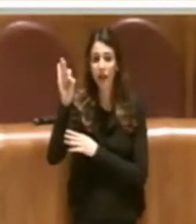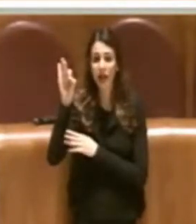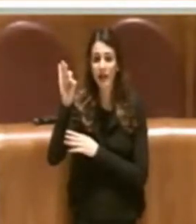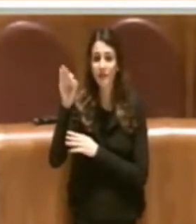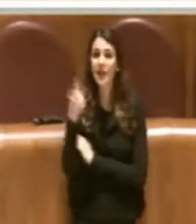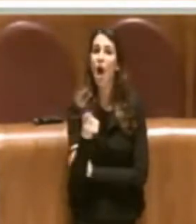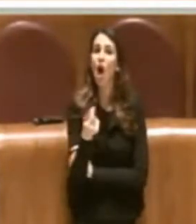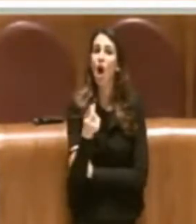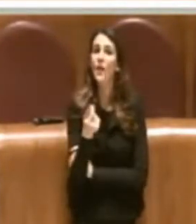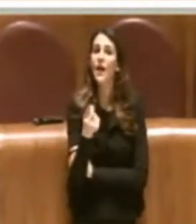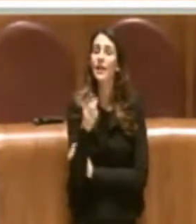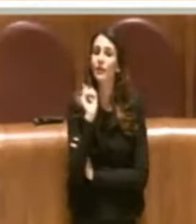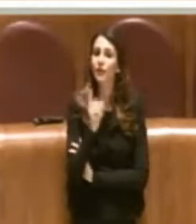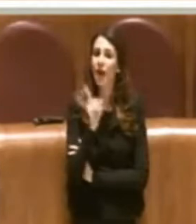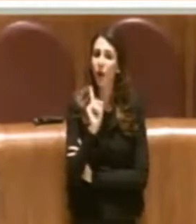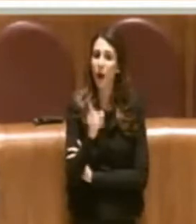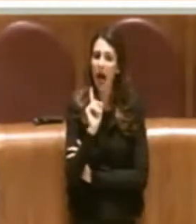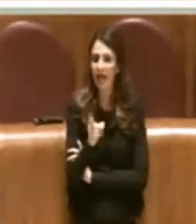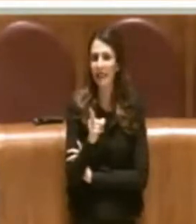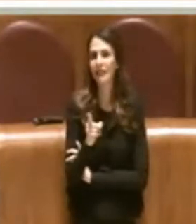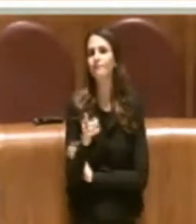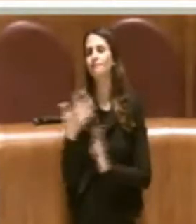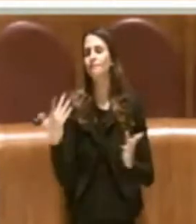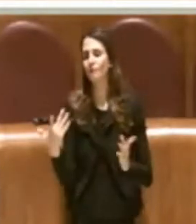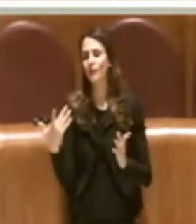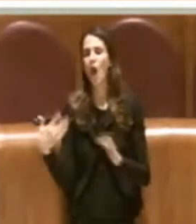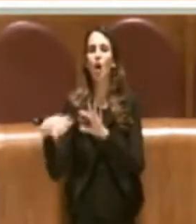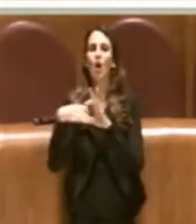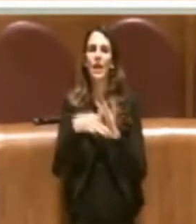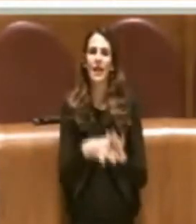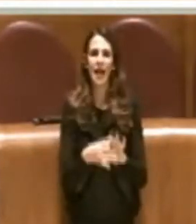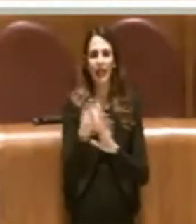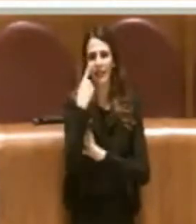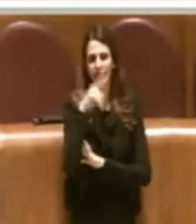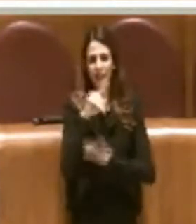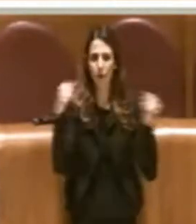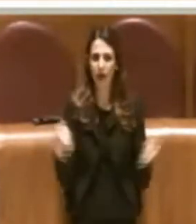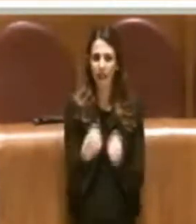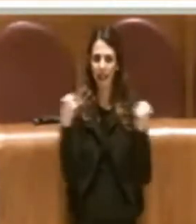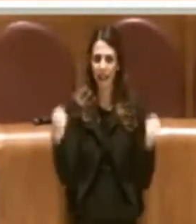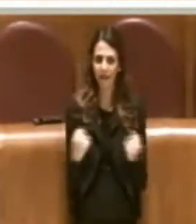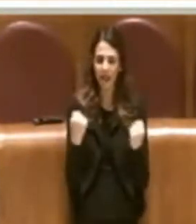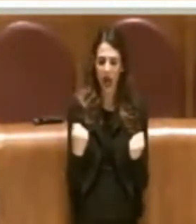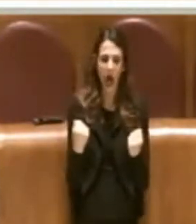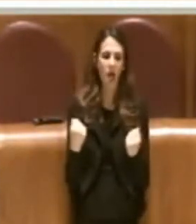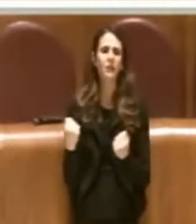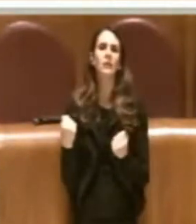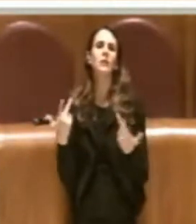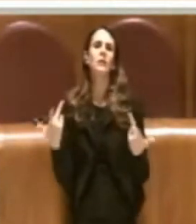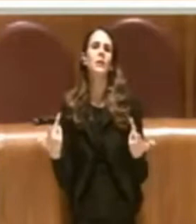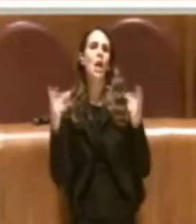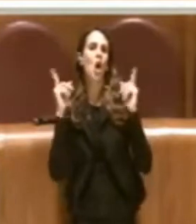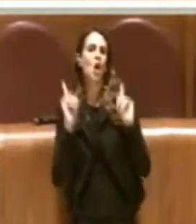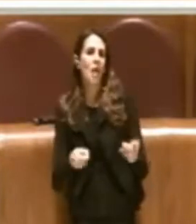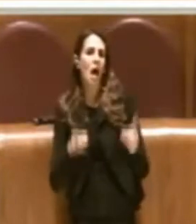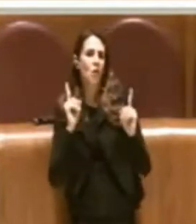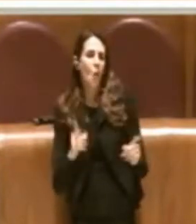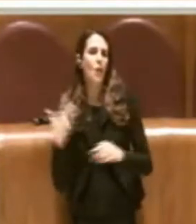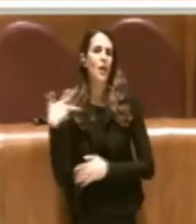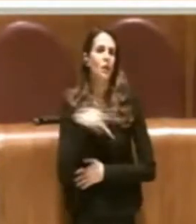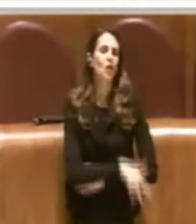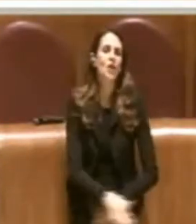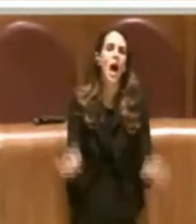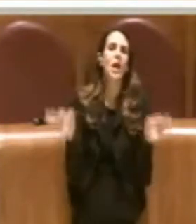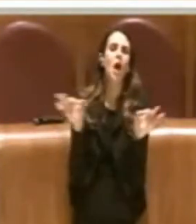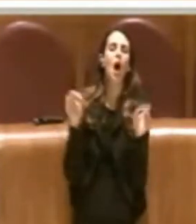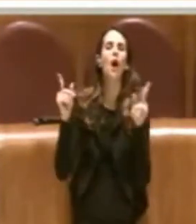per una serie di attività, sia di natura sociale ma anche di natura commerciale, in quanto